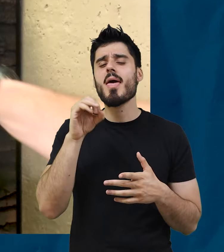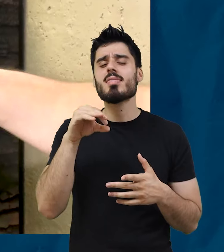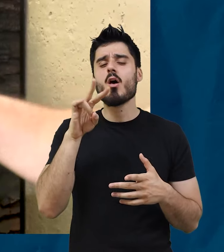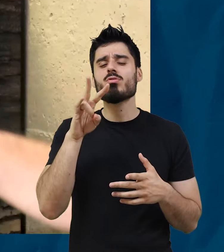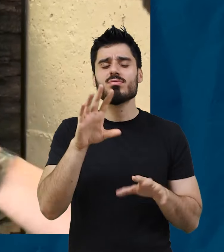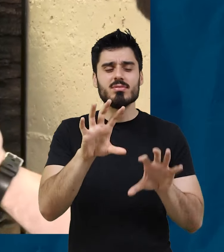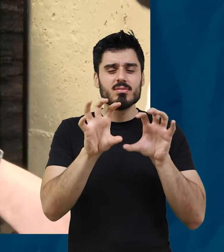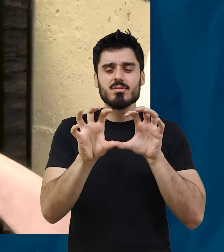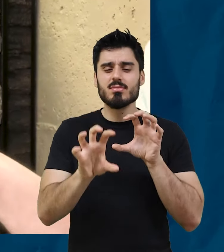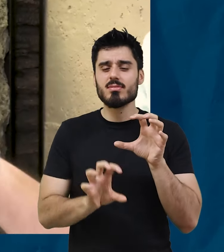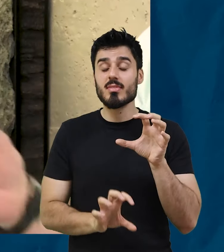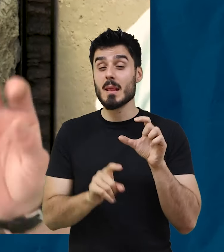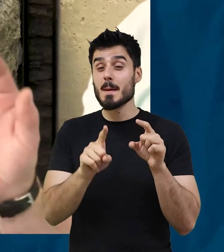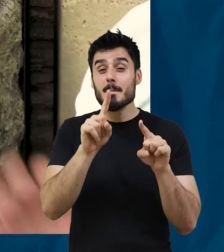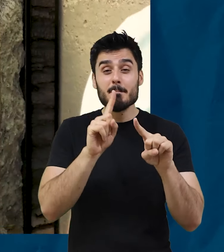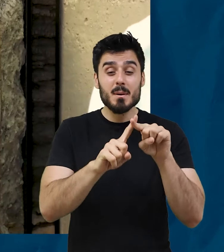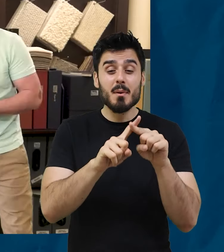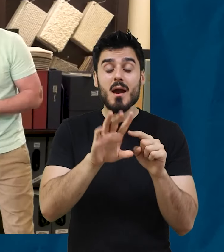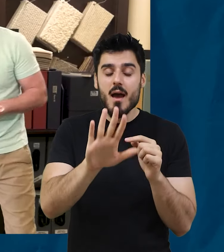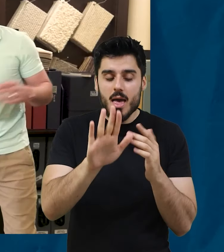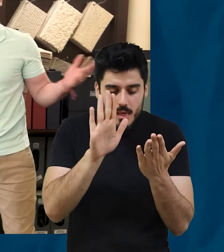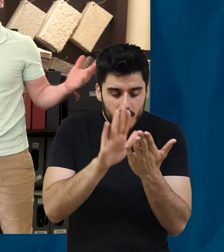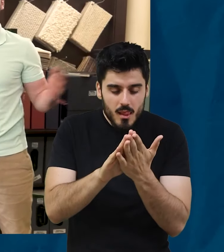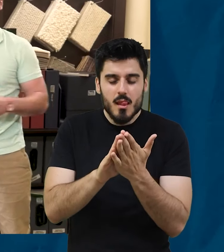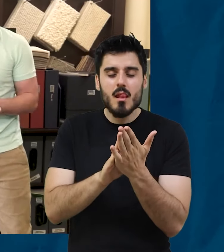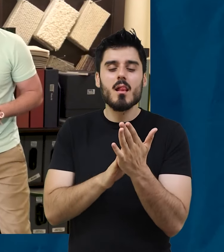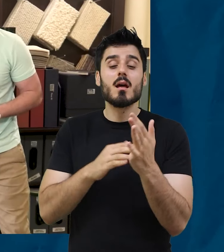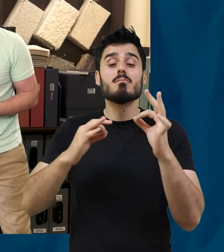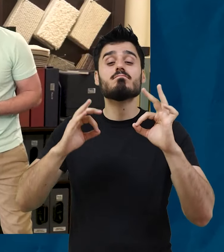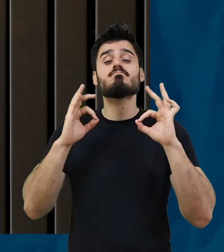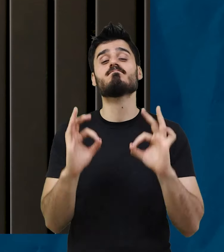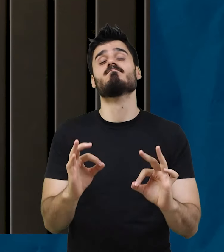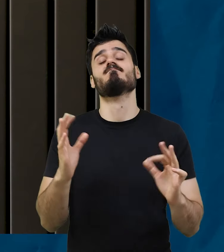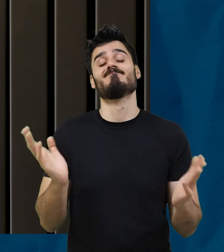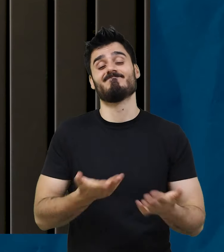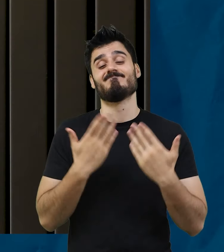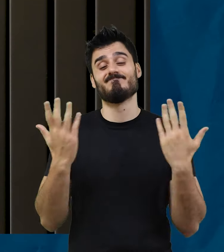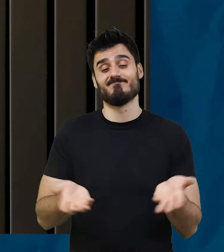арматура. Буквално когато го пипате, си цапате пръста. Толкова са реалистични.